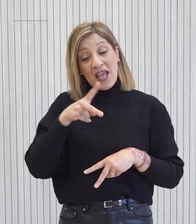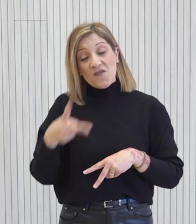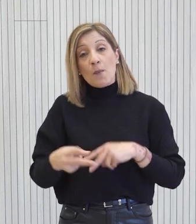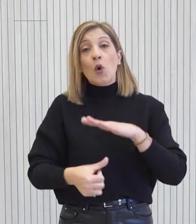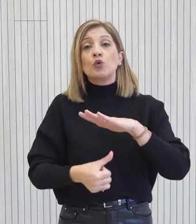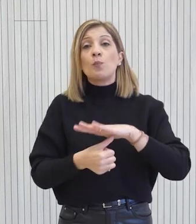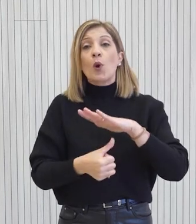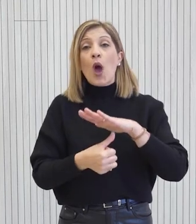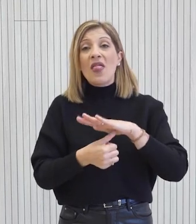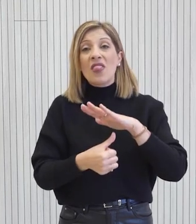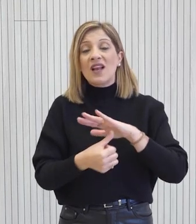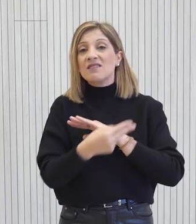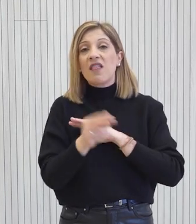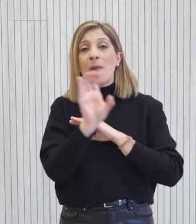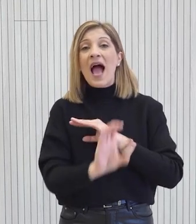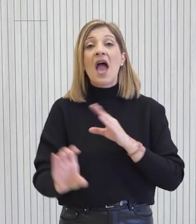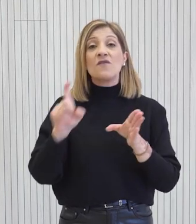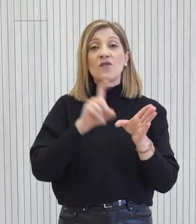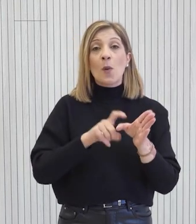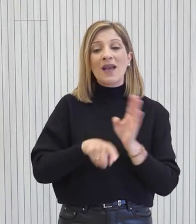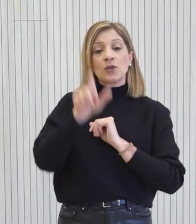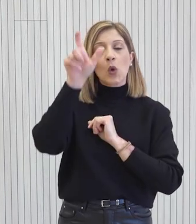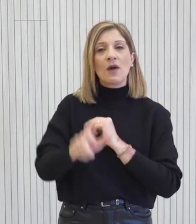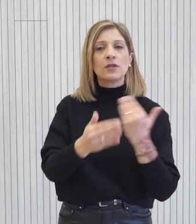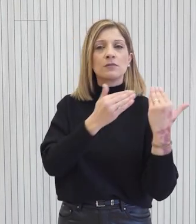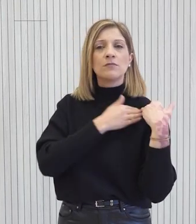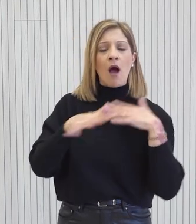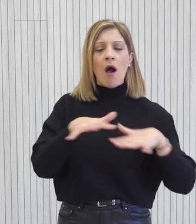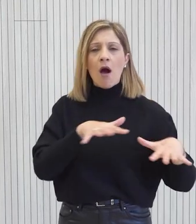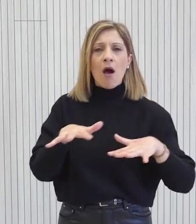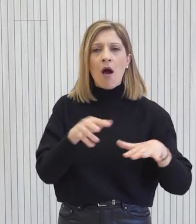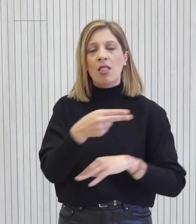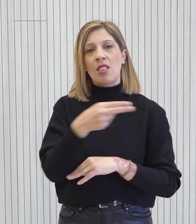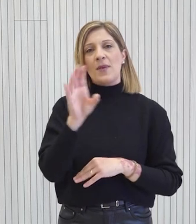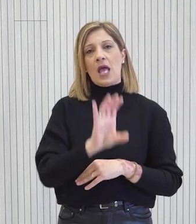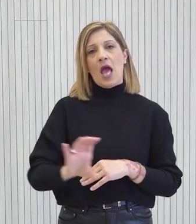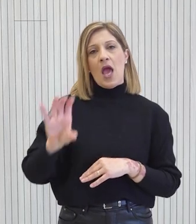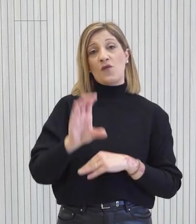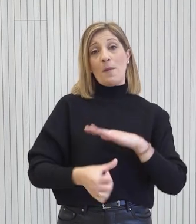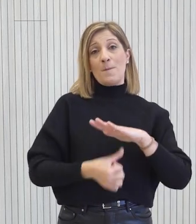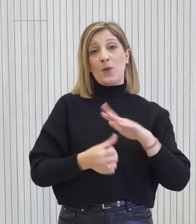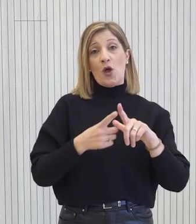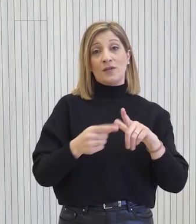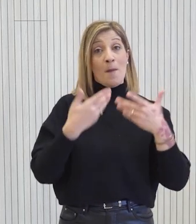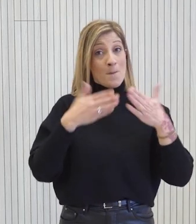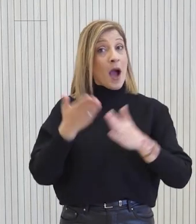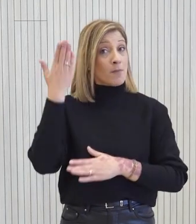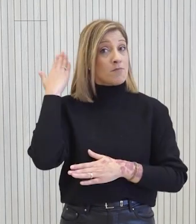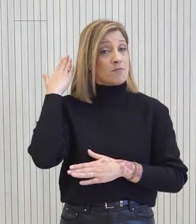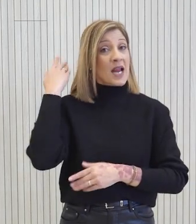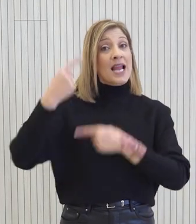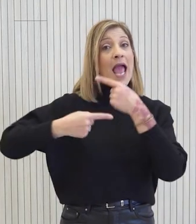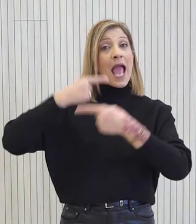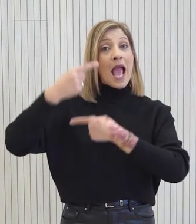για Ευρωπαϊκά Θέματα θα αναλάβει τις προετοιμασίες για τη διεξαγωγή της Κυπριακής Προεδρίας, λαμβάνοντας υπόψη και την εμπειρία που αποκτήθηκε κατά